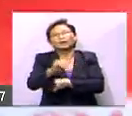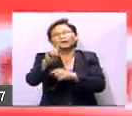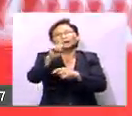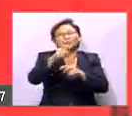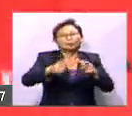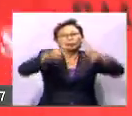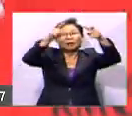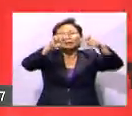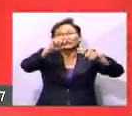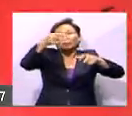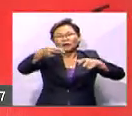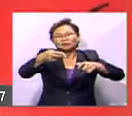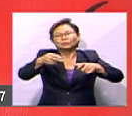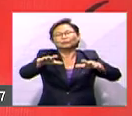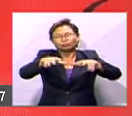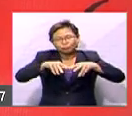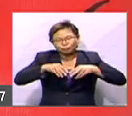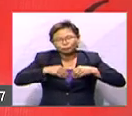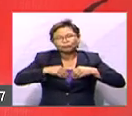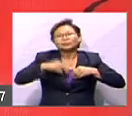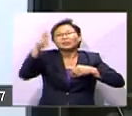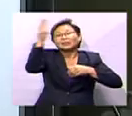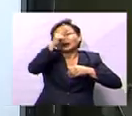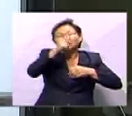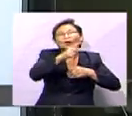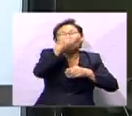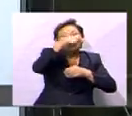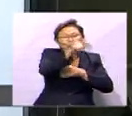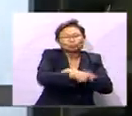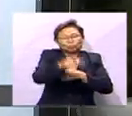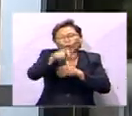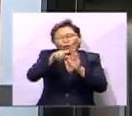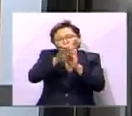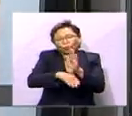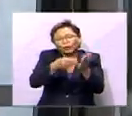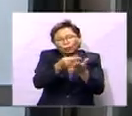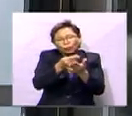Haji bagi menyahut seruan kerajaan bantu warga kota mengurangkan kos sara hidup.